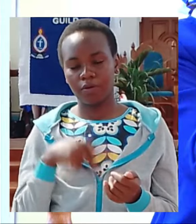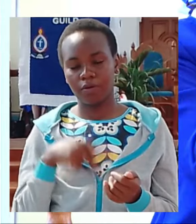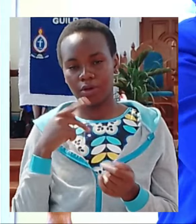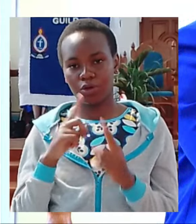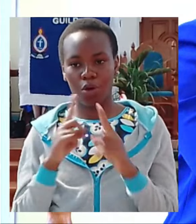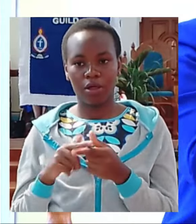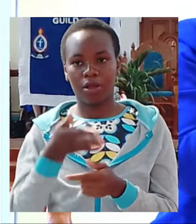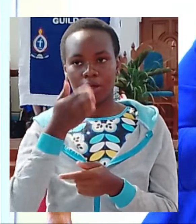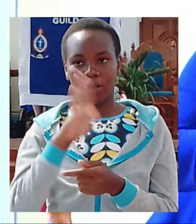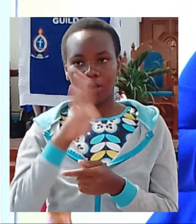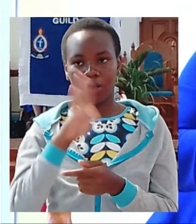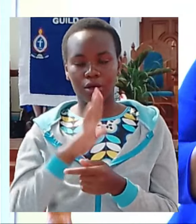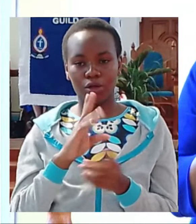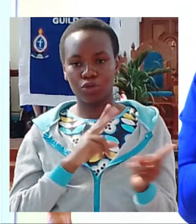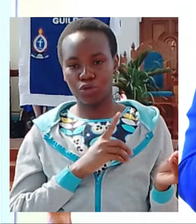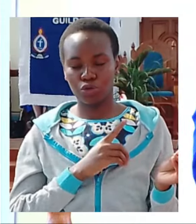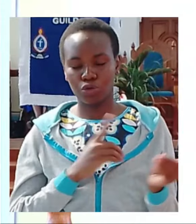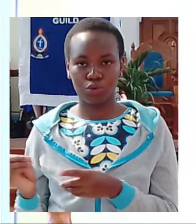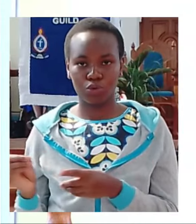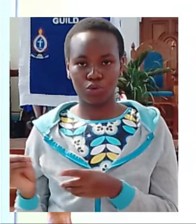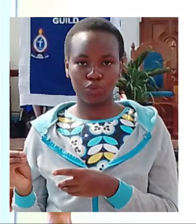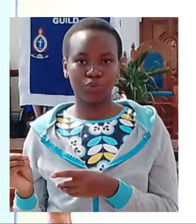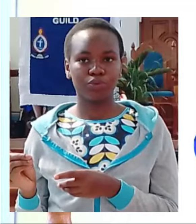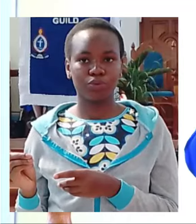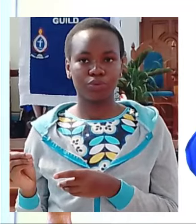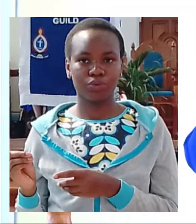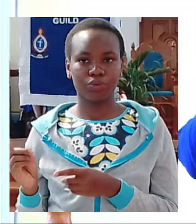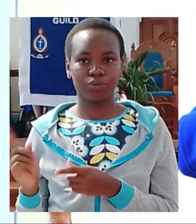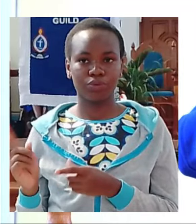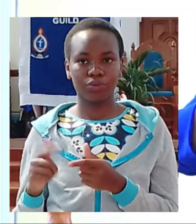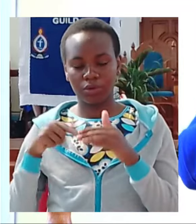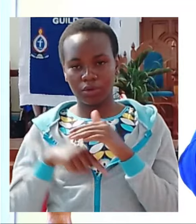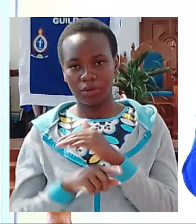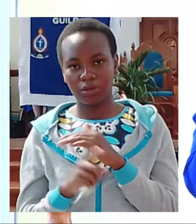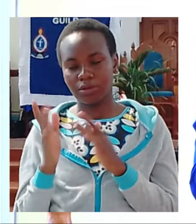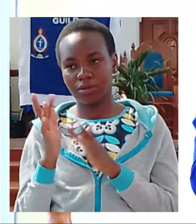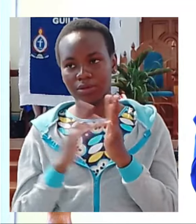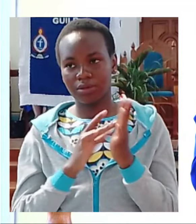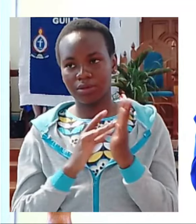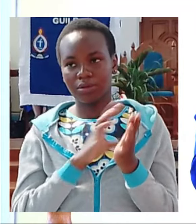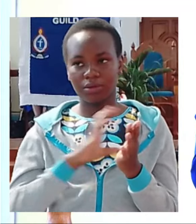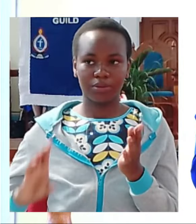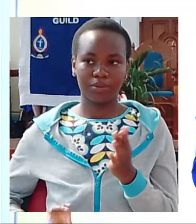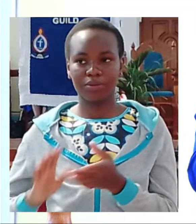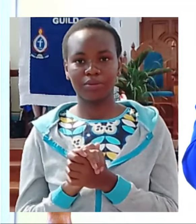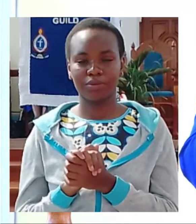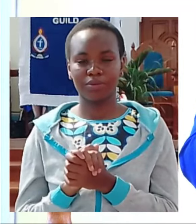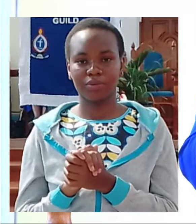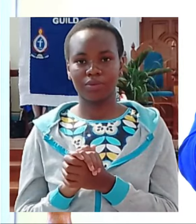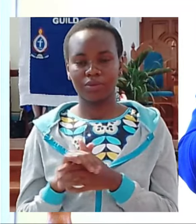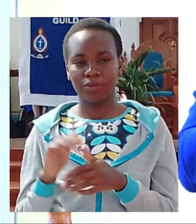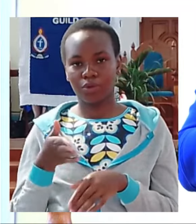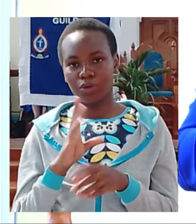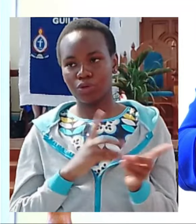ni Mungu amefanya. Hey, na tunaingiza Mungu hapo ndani. Mungu amefanya